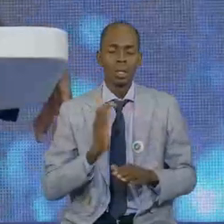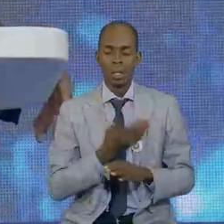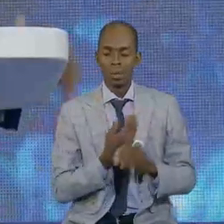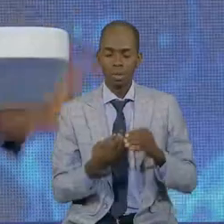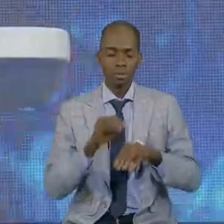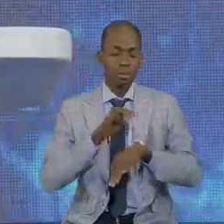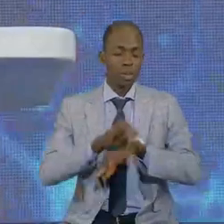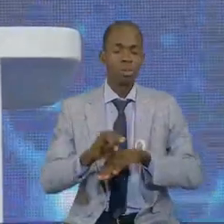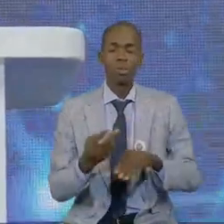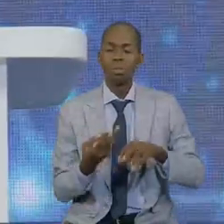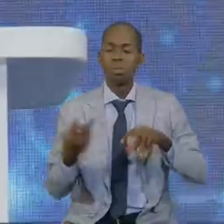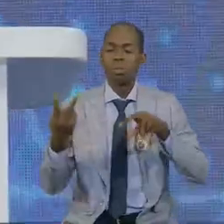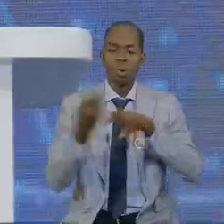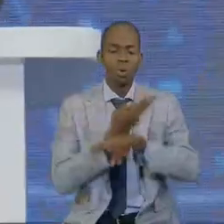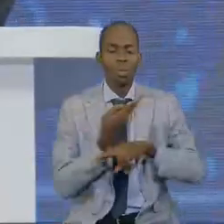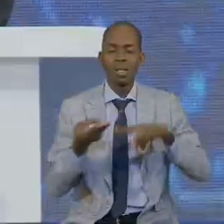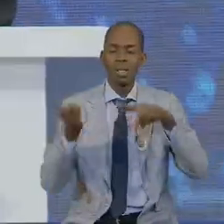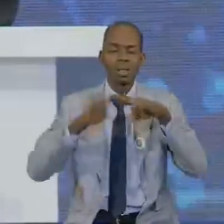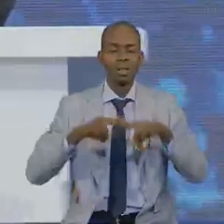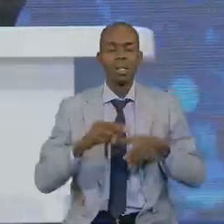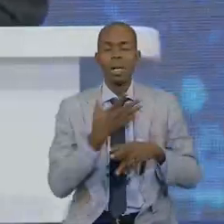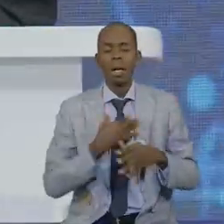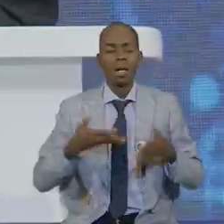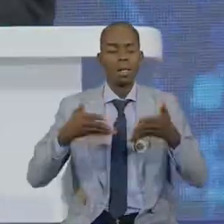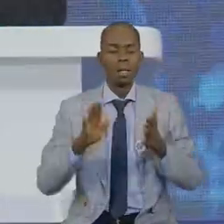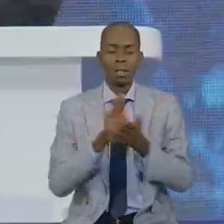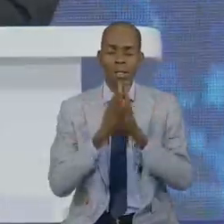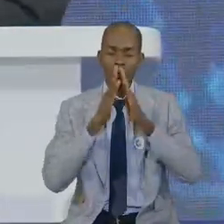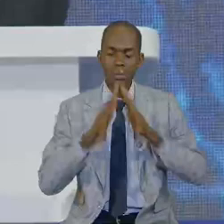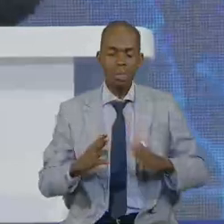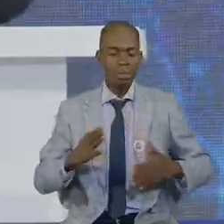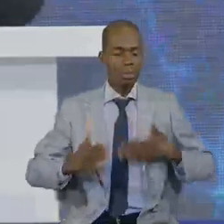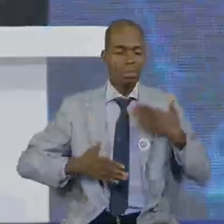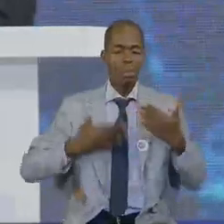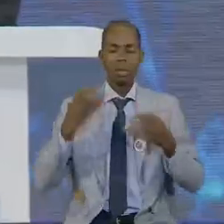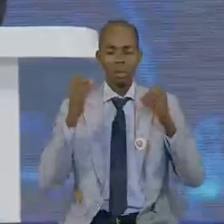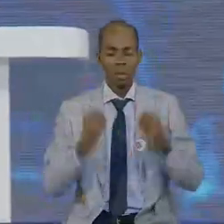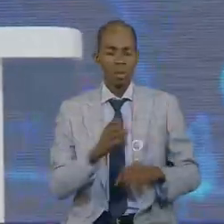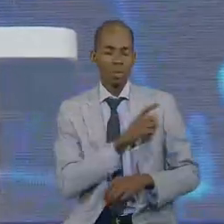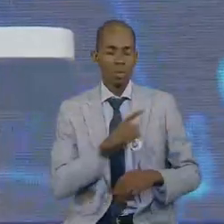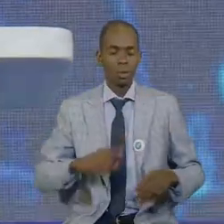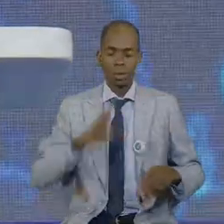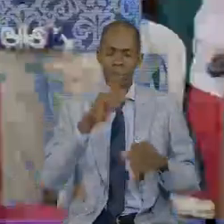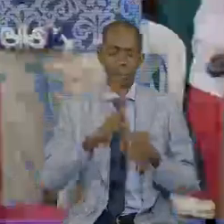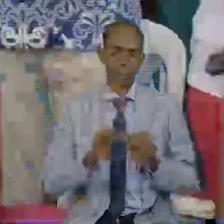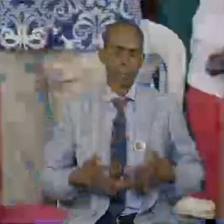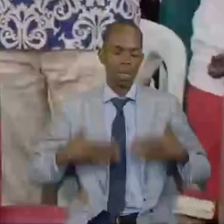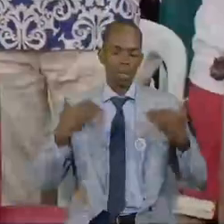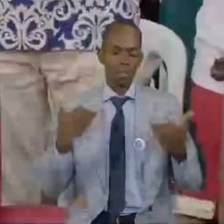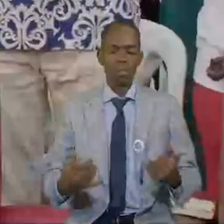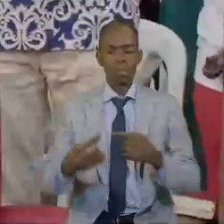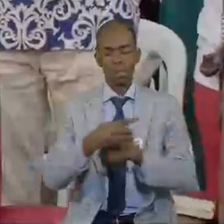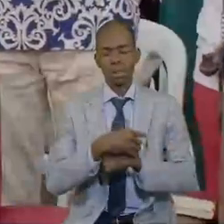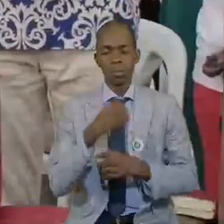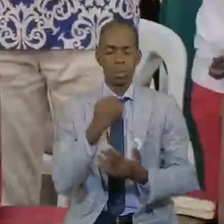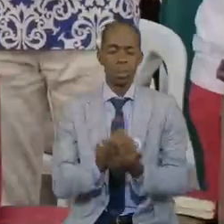nos ministères se multiplient. And let the peace and the joy and the power of the Lord be in every life. Et que today. La paix et la grâce